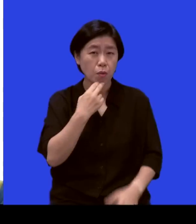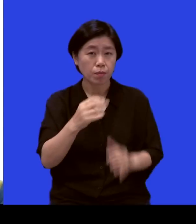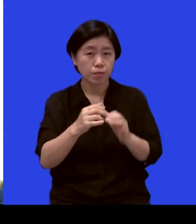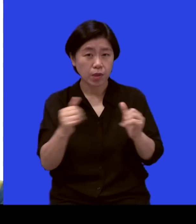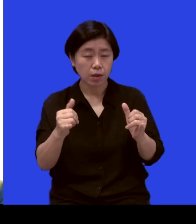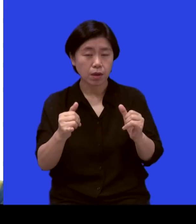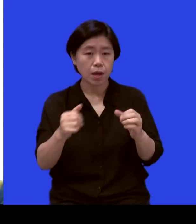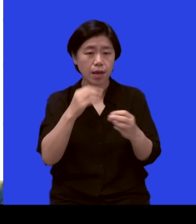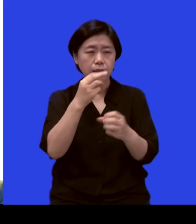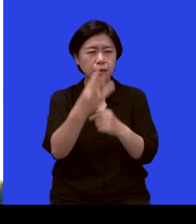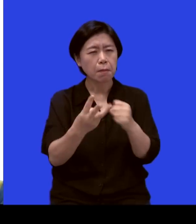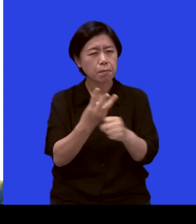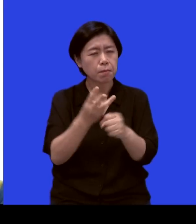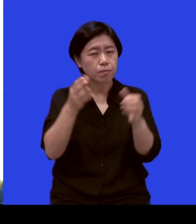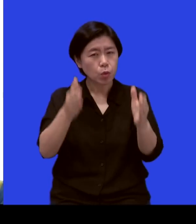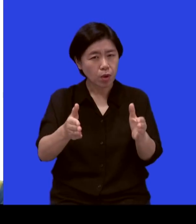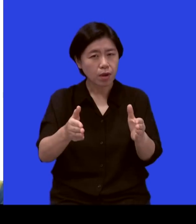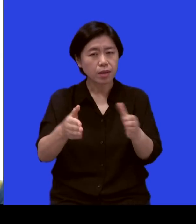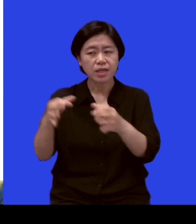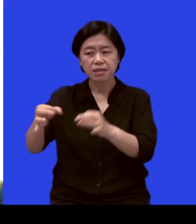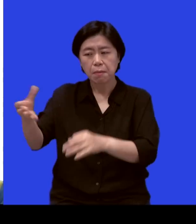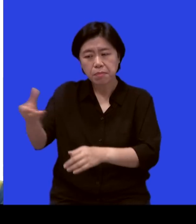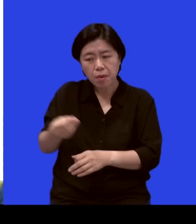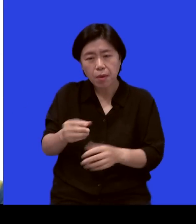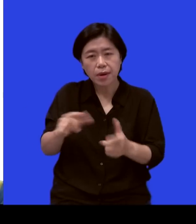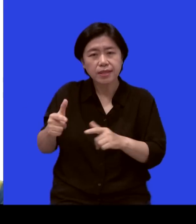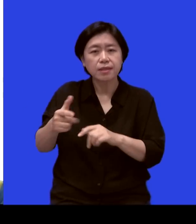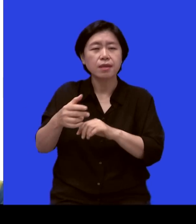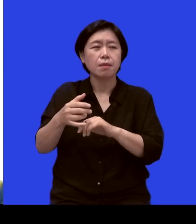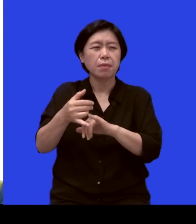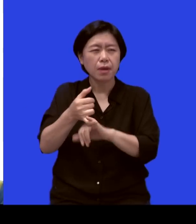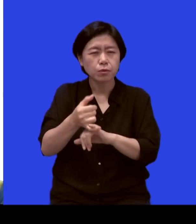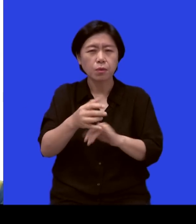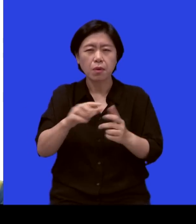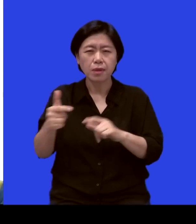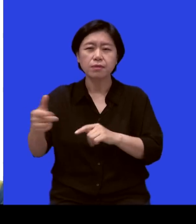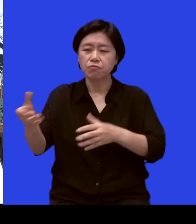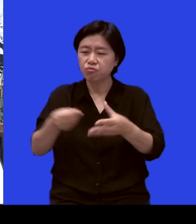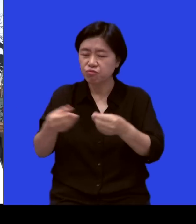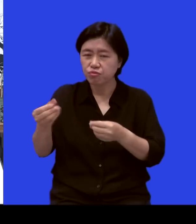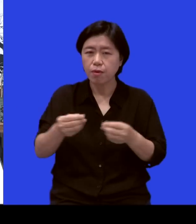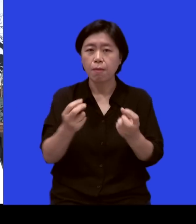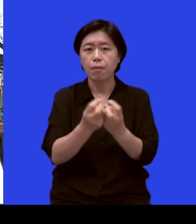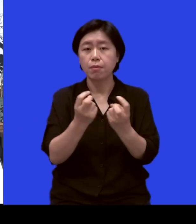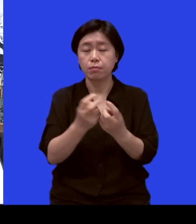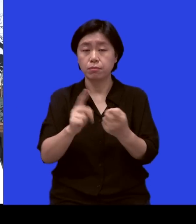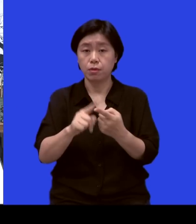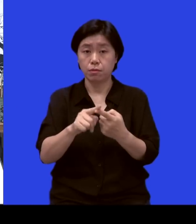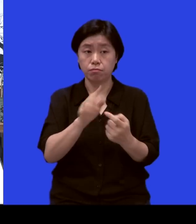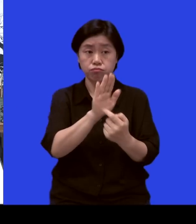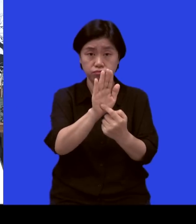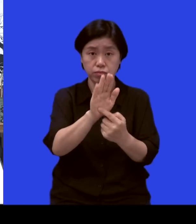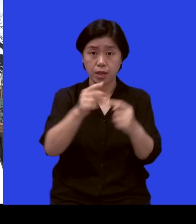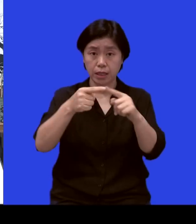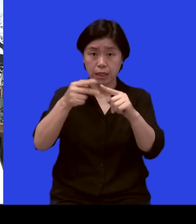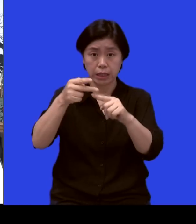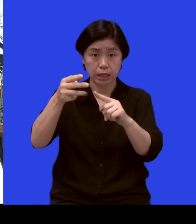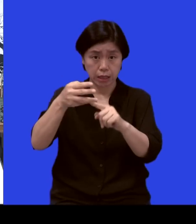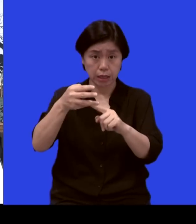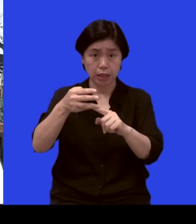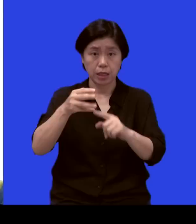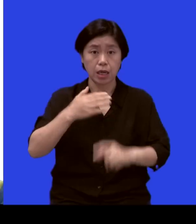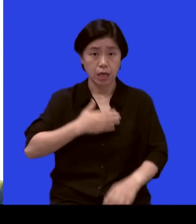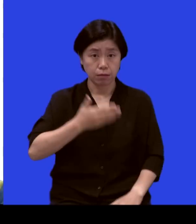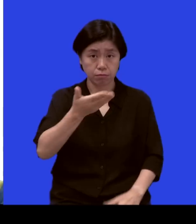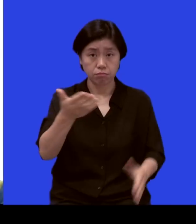예. 반은 약정, 반은 현금으로 가능하다고 그게 된 거예요. 신기하다. 야. 그래가지고